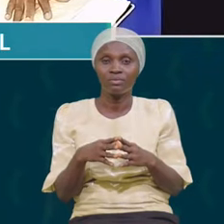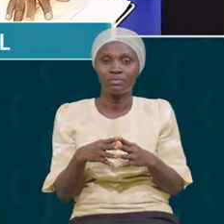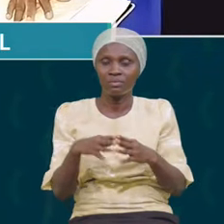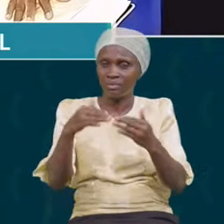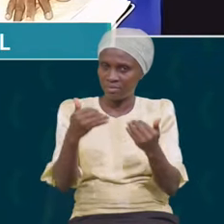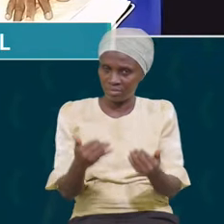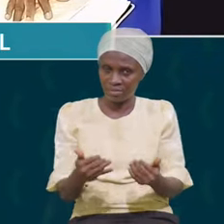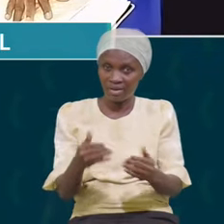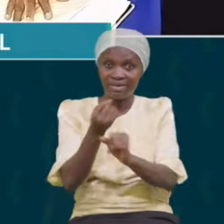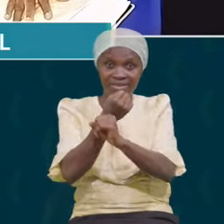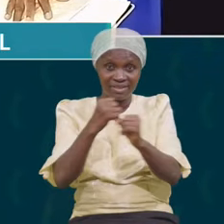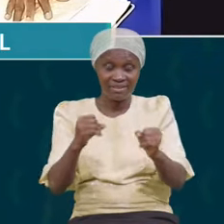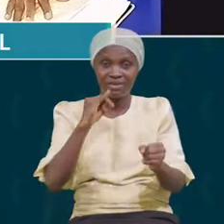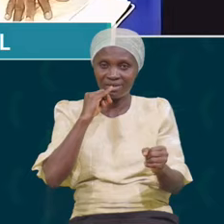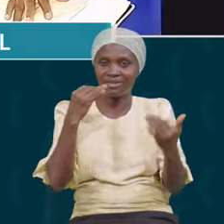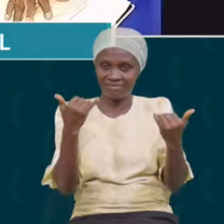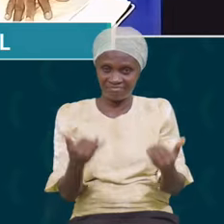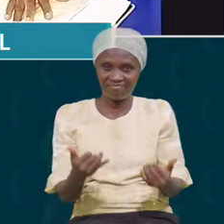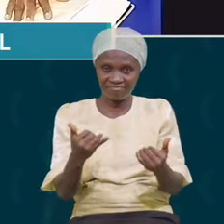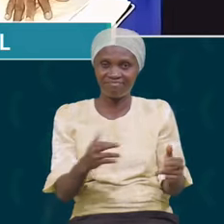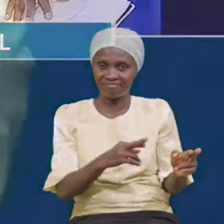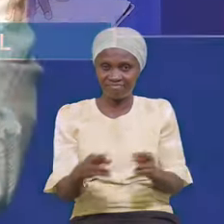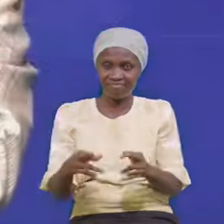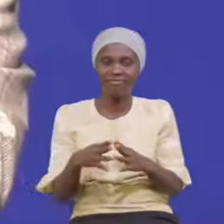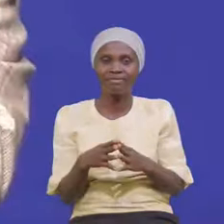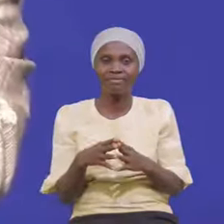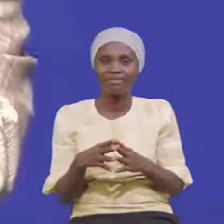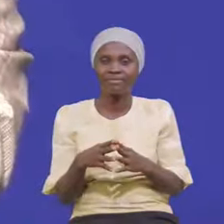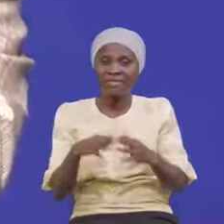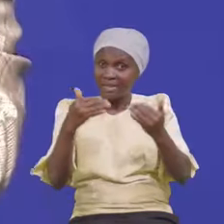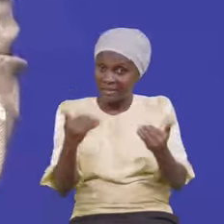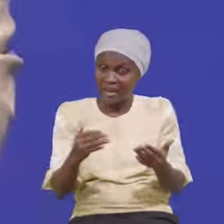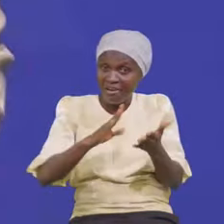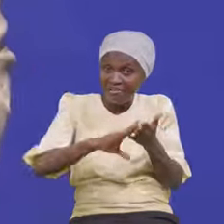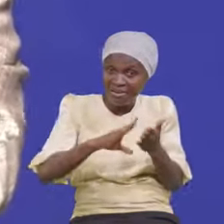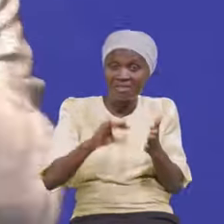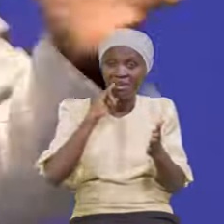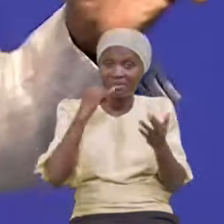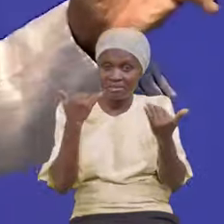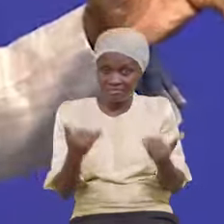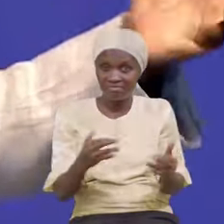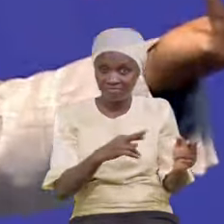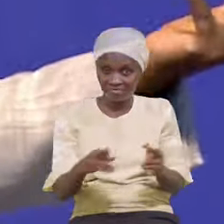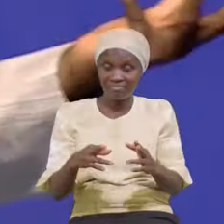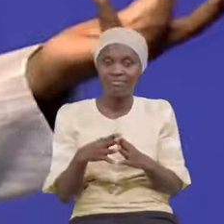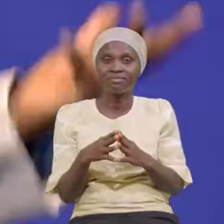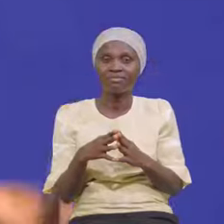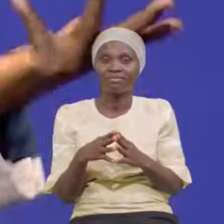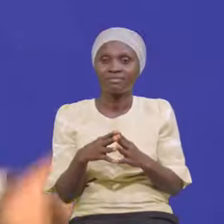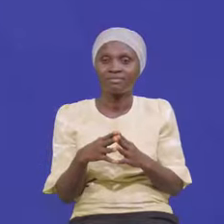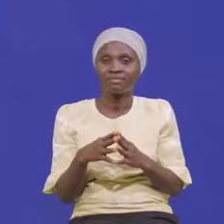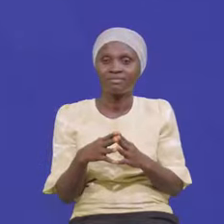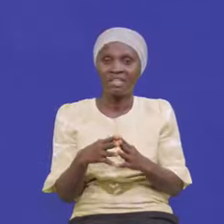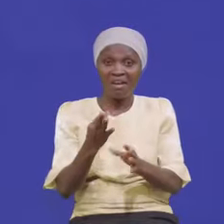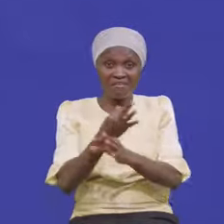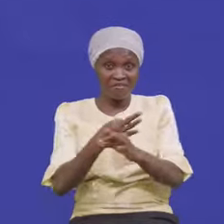Now salvation is available. ఇప్పుడు రక్షణ అందుబాటులో ఉంది. Now forgiveness is available. క్షమాపణ అందుబాటులో ఉంది. Now